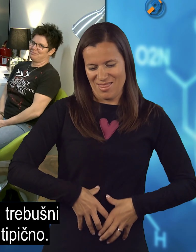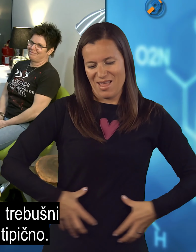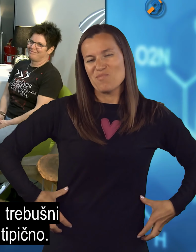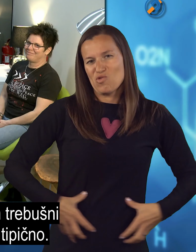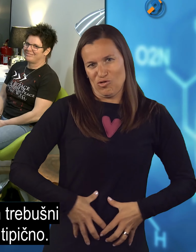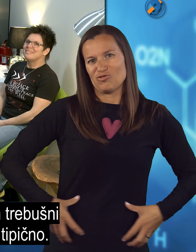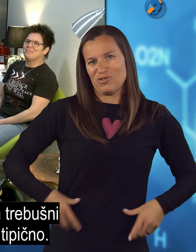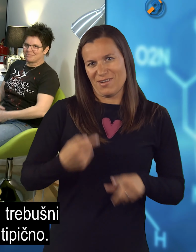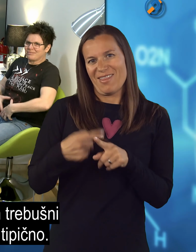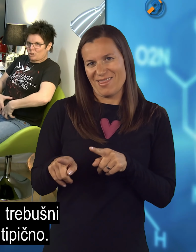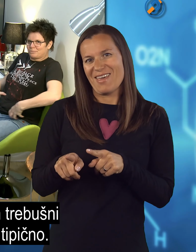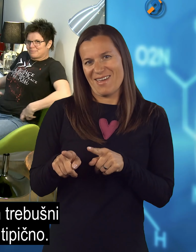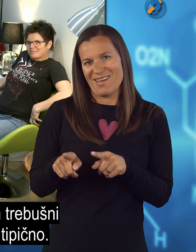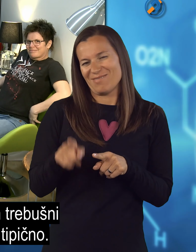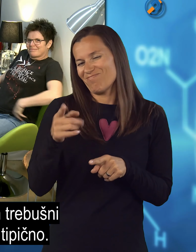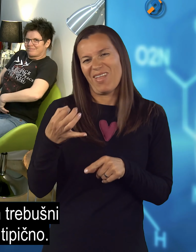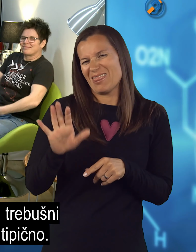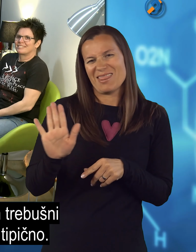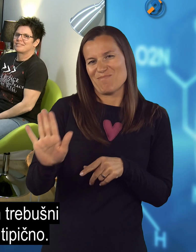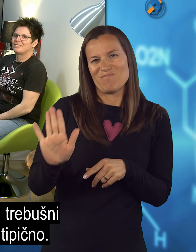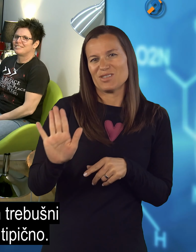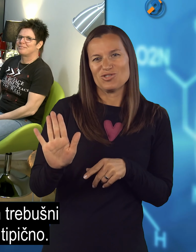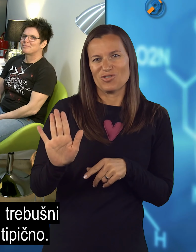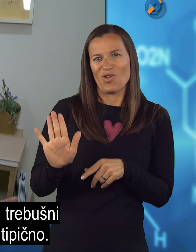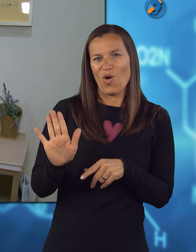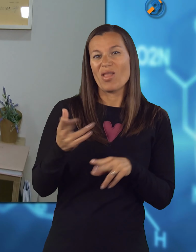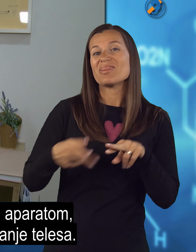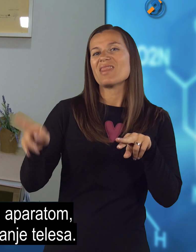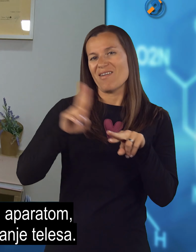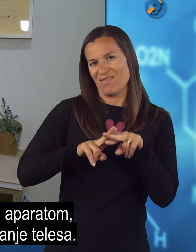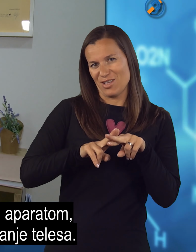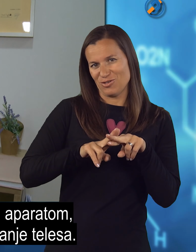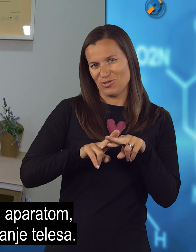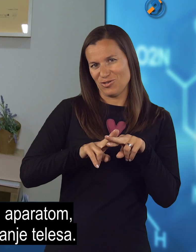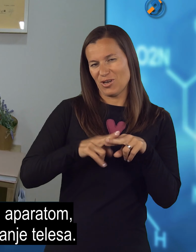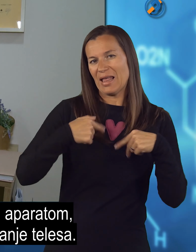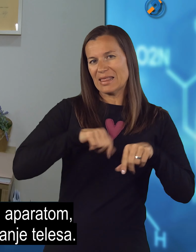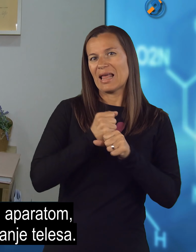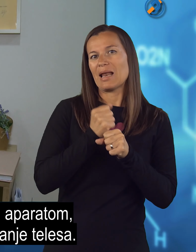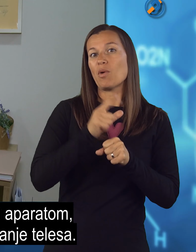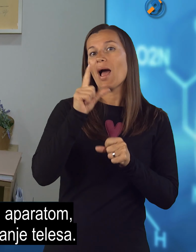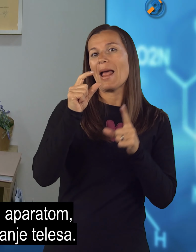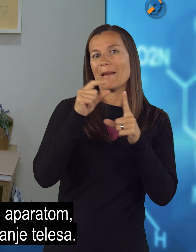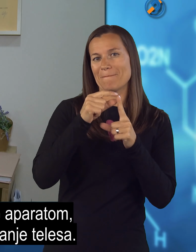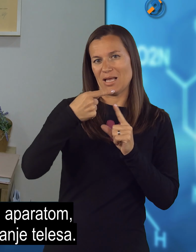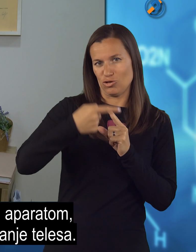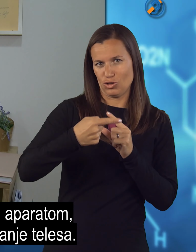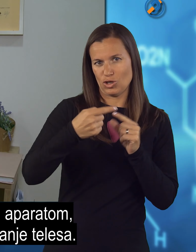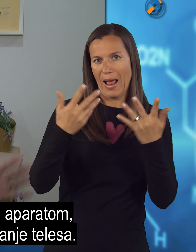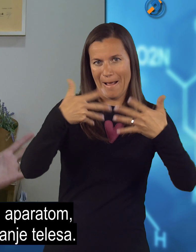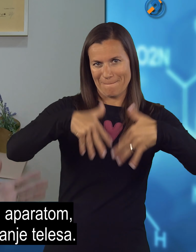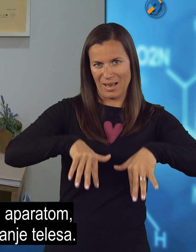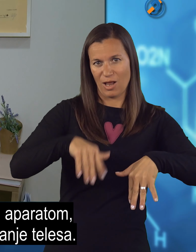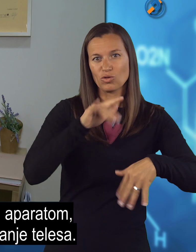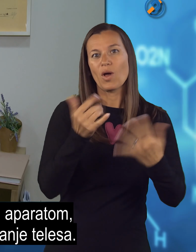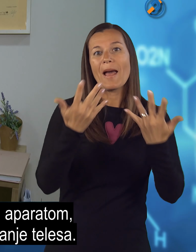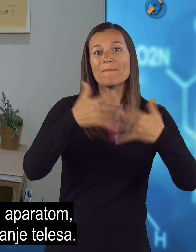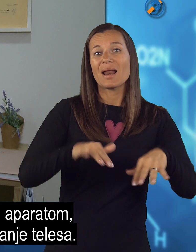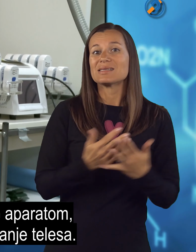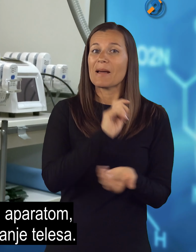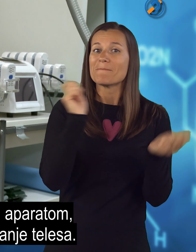Predvsem trebušni del, verjetno tole, ja, to je tipično, ne? Največ pa delamo z LPG aparatom, to je aparat